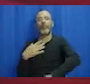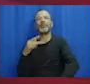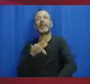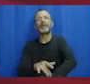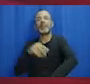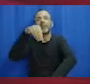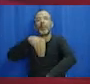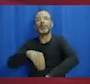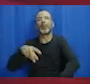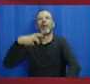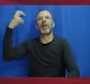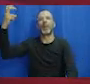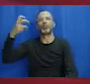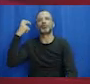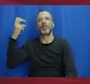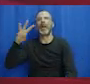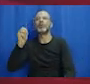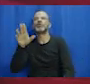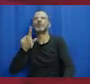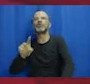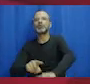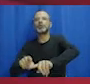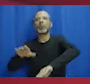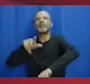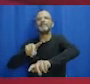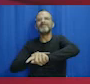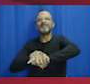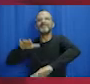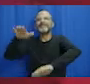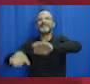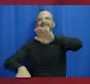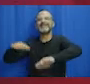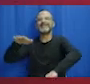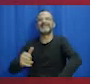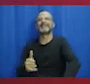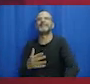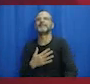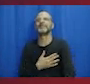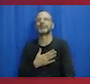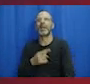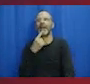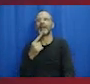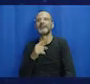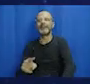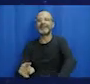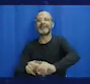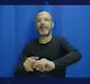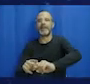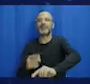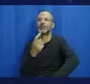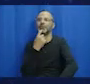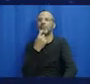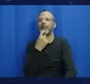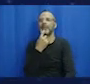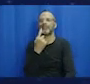موجوده في داخل المجتمع اللي في عنده نوع من التمييز ما بين عربي وما بين يهودي. انا اقول لك من مؤشرات اولا يعني